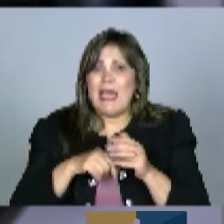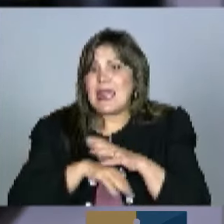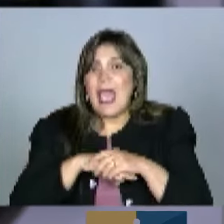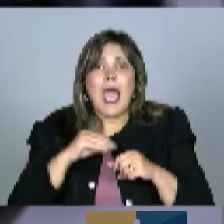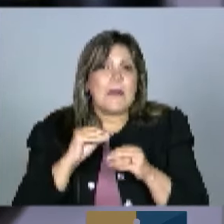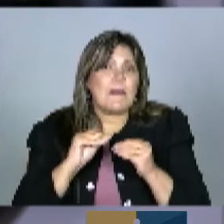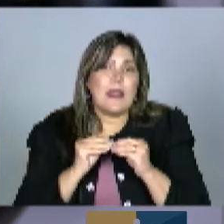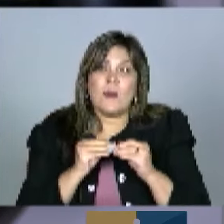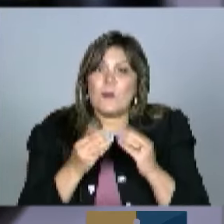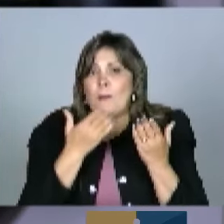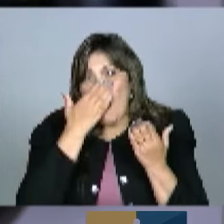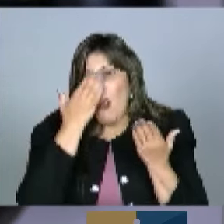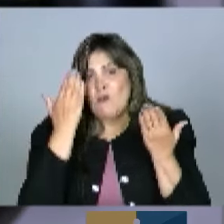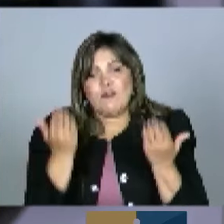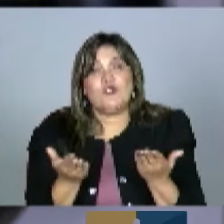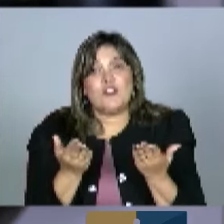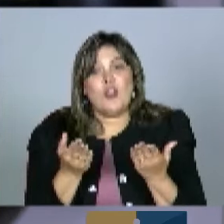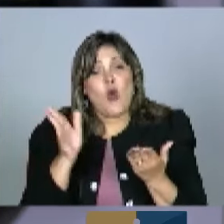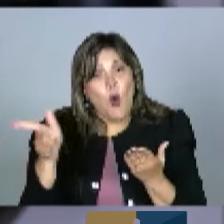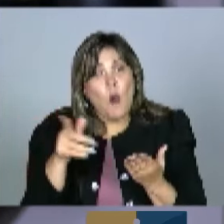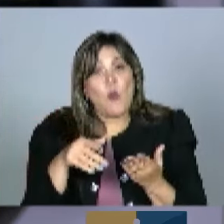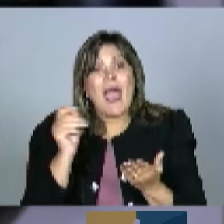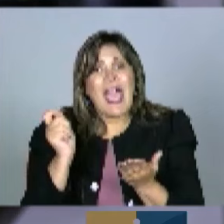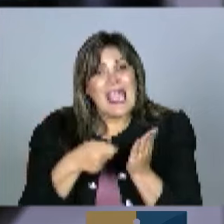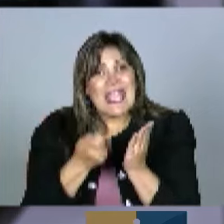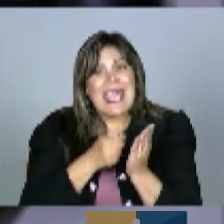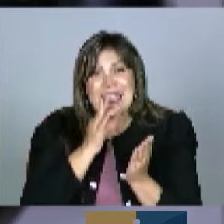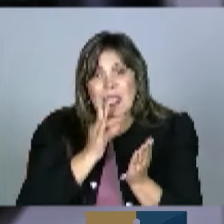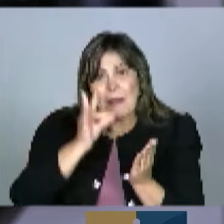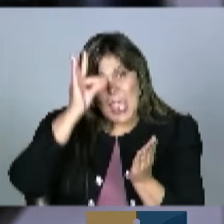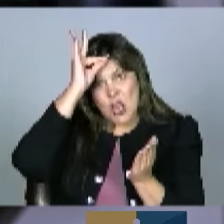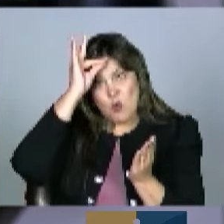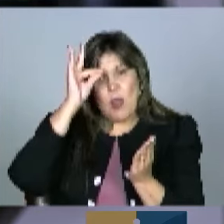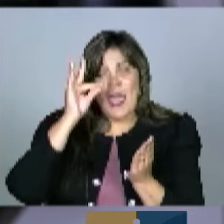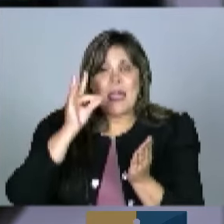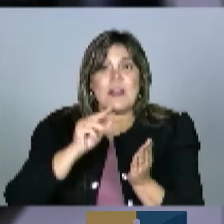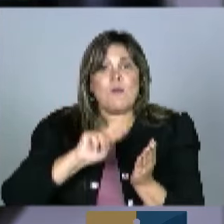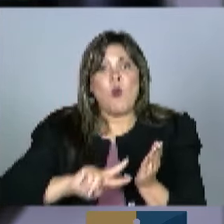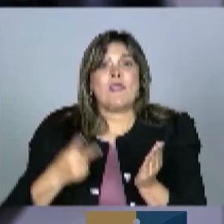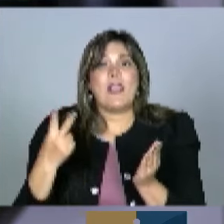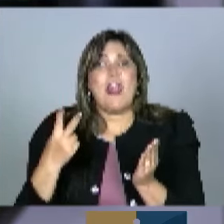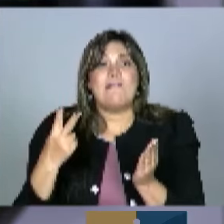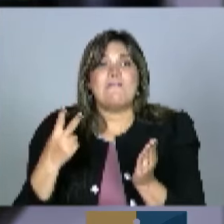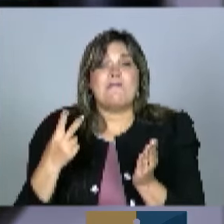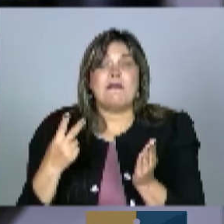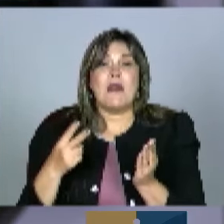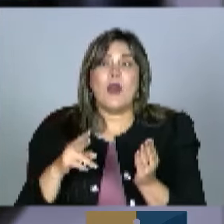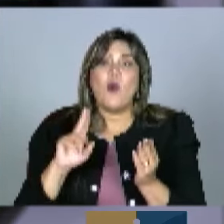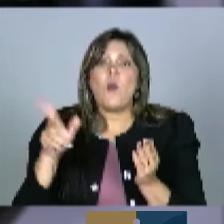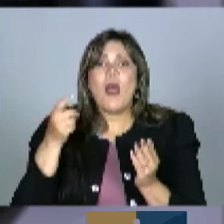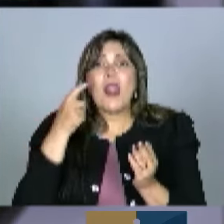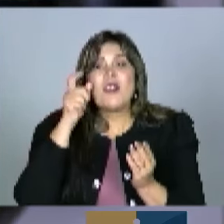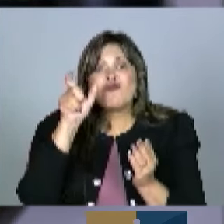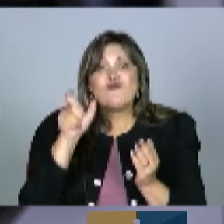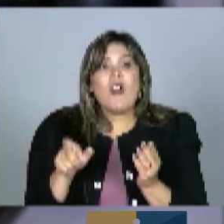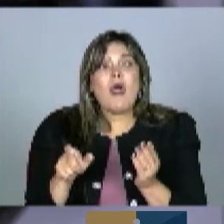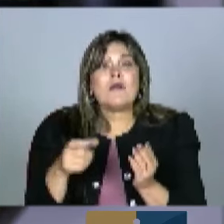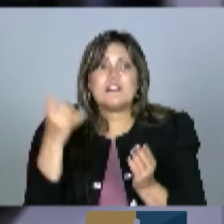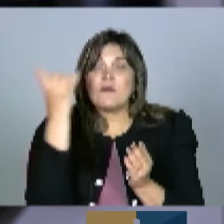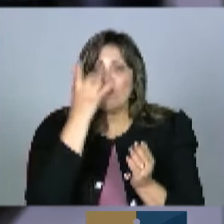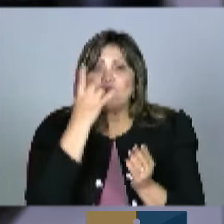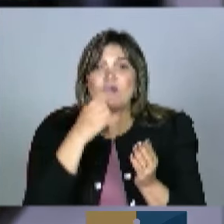وهو فعلا مش قاعد زي ما المحضرين بيقولوا ولا المحضرين هم اللي بيلعبم وانا اعمل ايه بقى في الحالتين يعني لو الدو كان هو اللي بيلعب انا طب